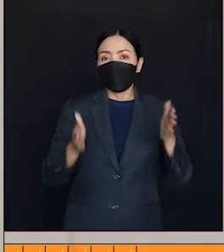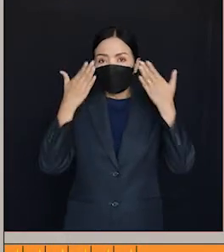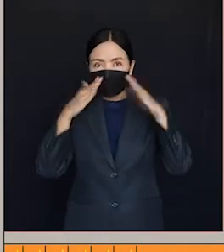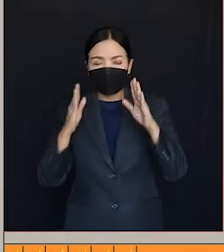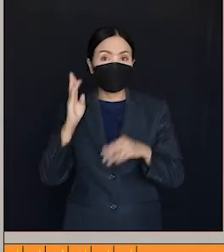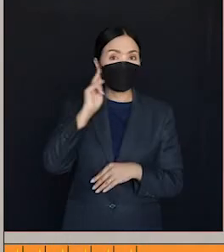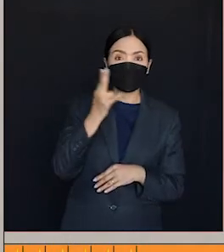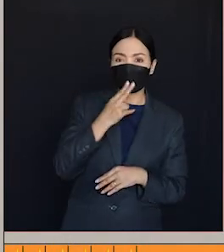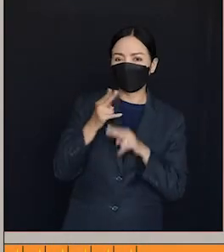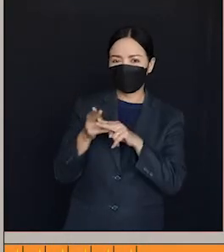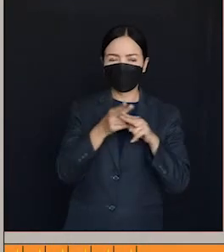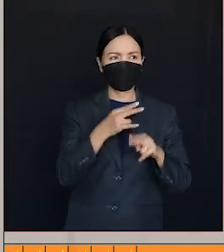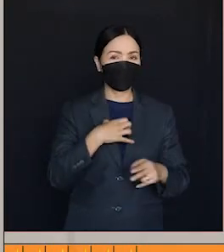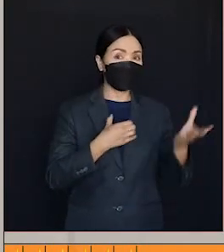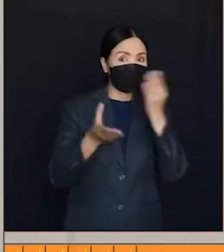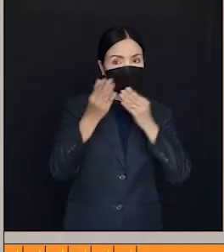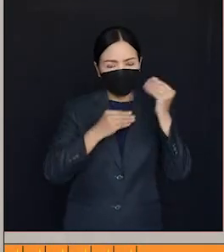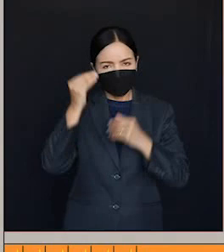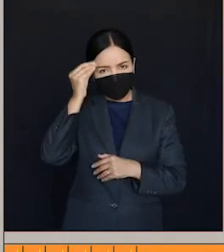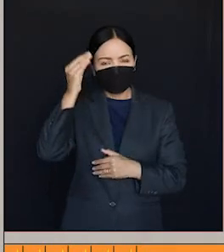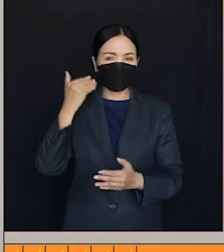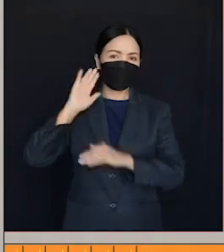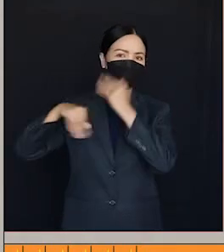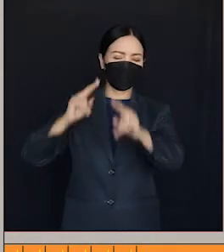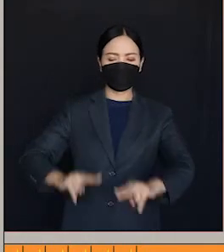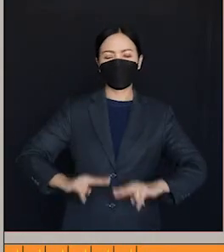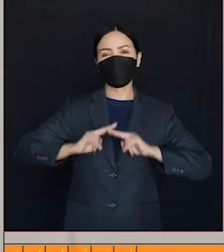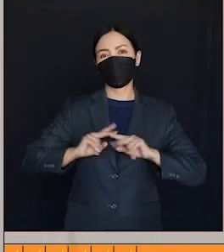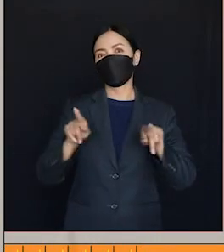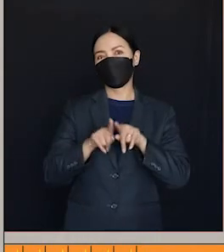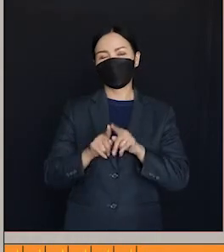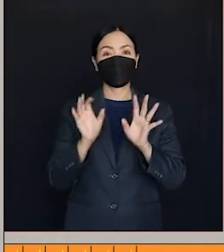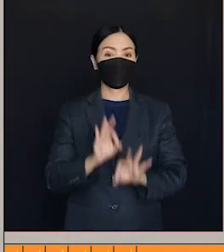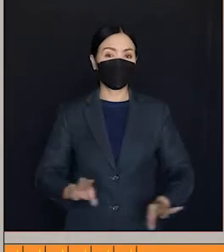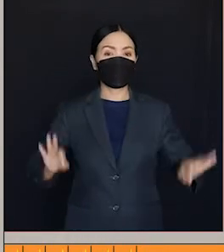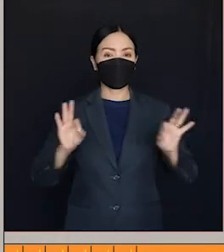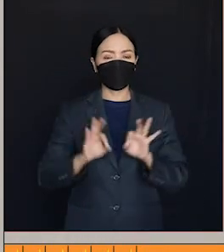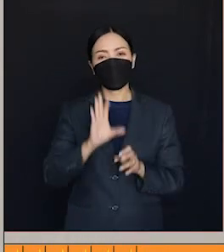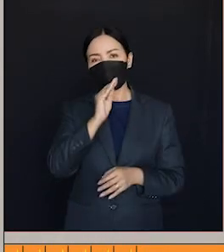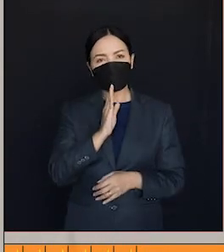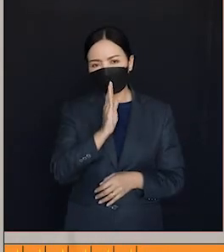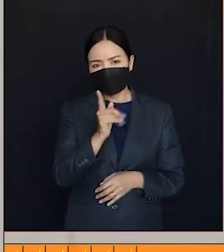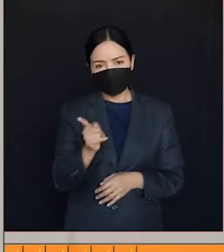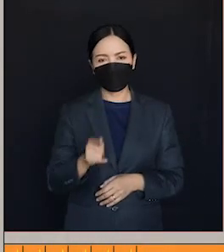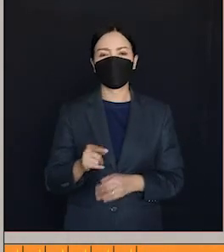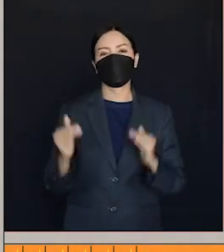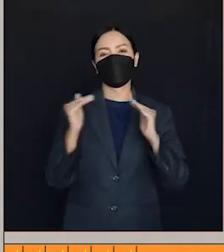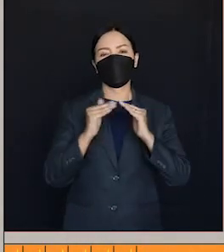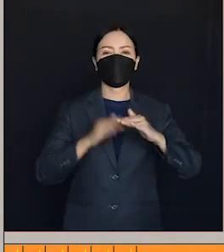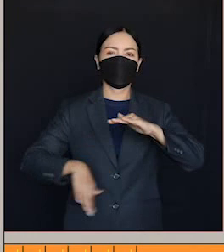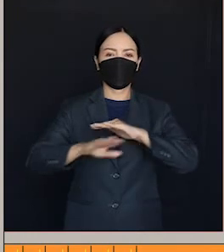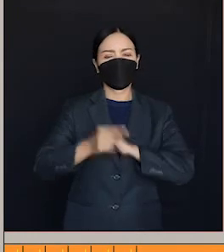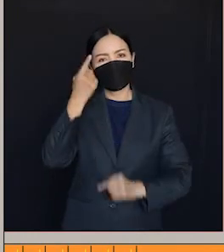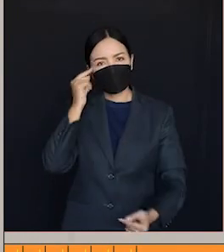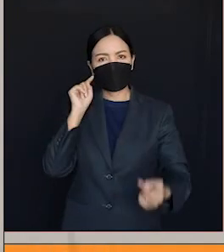เองคนหูหนวกเองเนี่ยเขาก็อยากจะเรียนรู้อยากจะพัฒนาตัวเองเหมือนกันและที่สำคัญคือพูดตรงๆว่าอันนี้เป็นสิทธิพื้นฐานในการที่